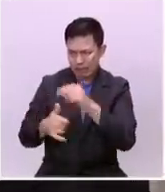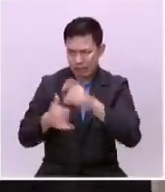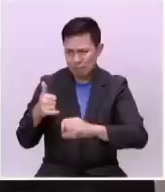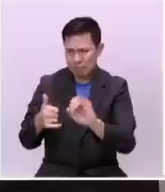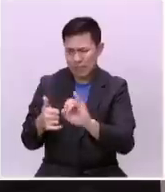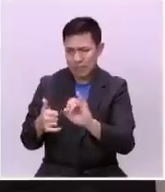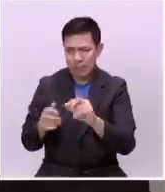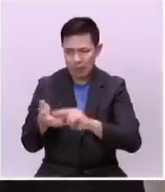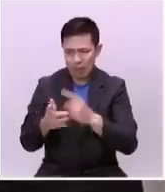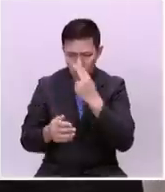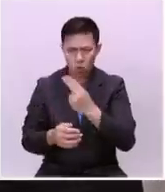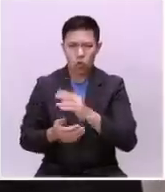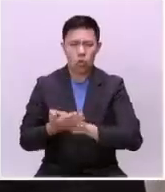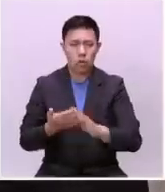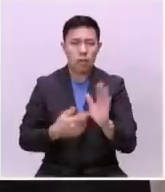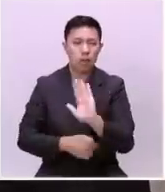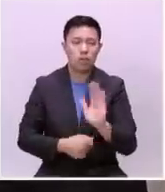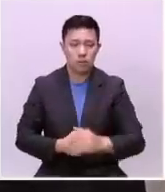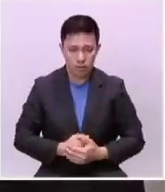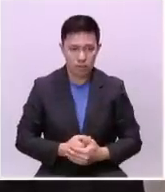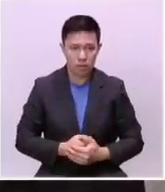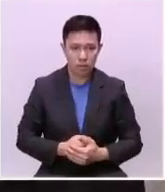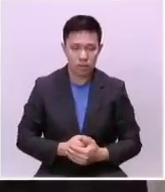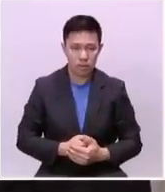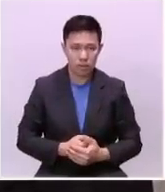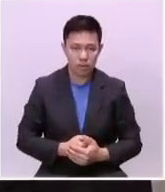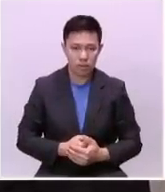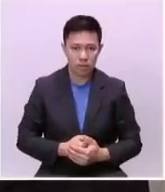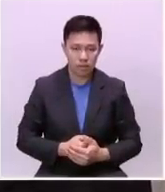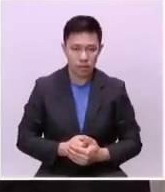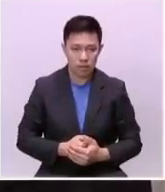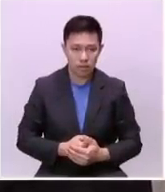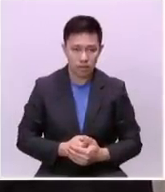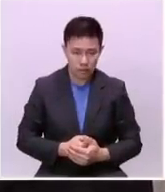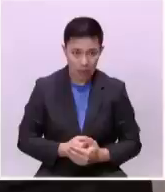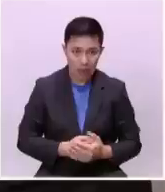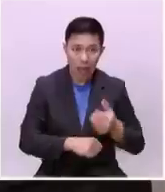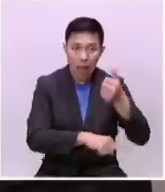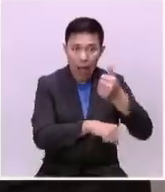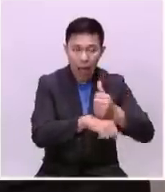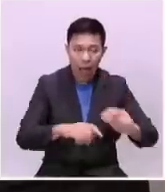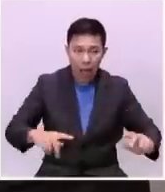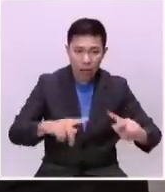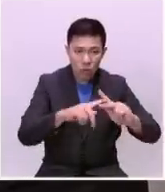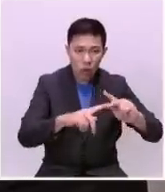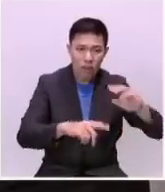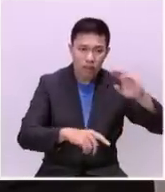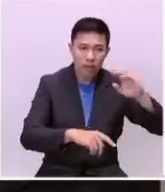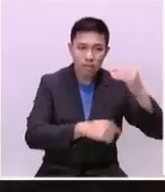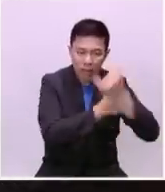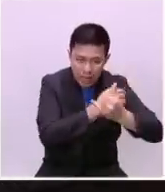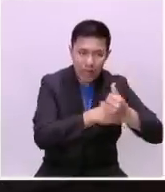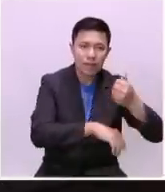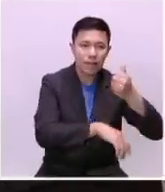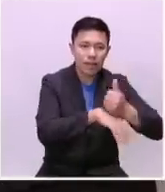ที่บั่นทอนเสถียรภาพค่ะก่อนหน้านี้ทั้งนายบลิงเคนและก็นายลอยด์ออสตินรัฐมนตรีว่าการกระทรวงกลาโหมสหรัฐก็มี